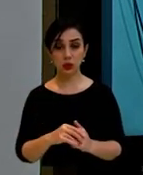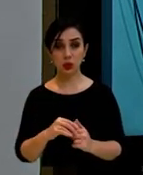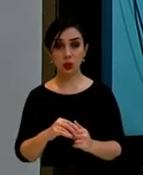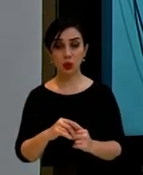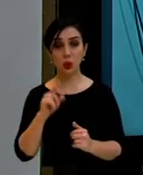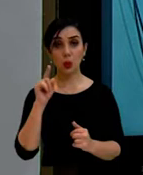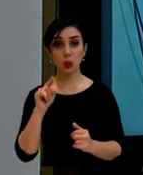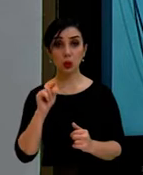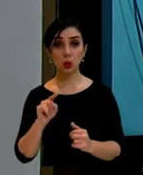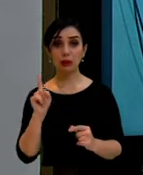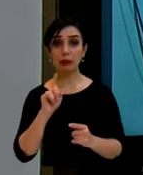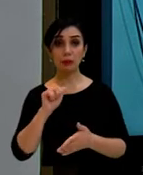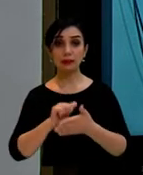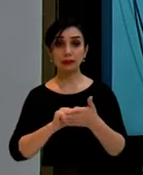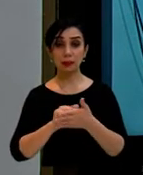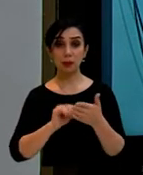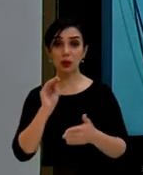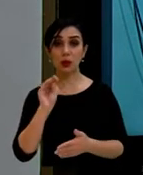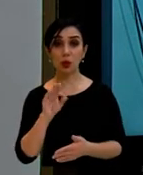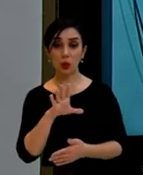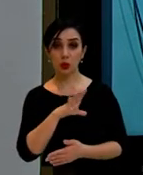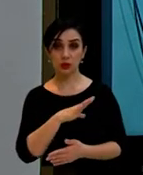Undov belgisi nima sababdan qo'yilgan?